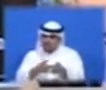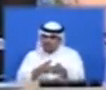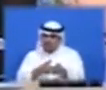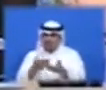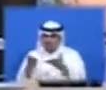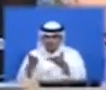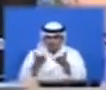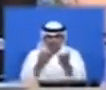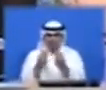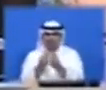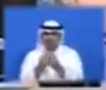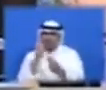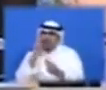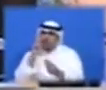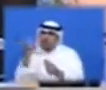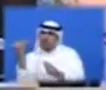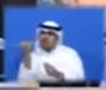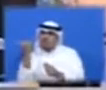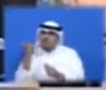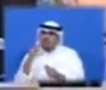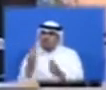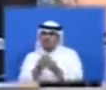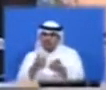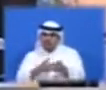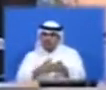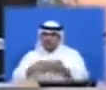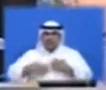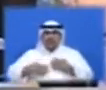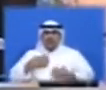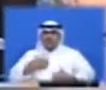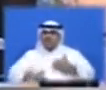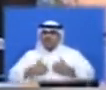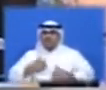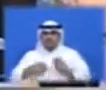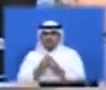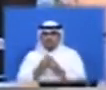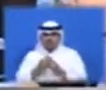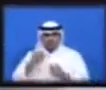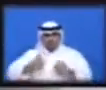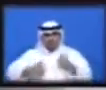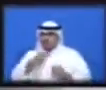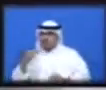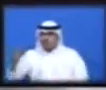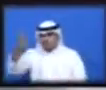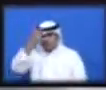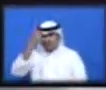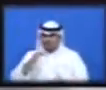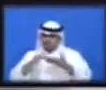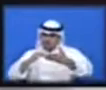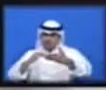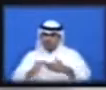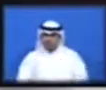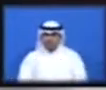15 للوقاية والاهتمام بالصحة النفسية والجسدية لأفراد المجتمع لا سيما الشباب. وزارة